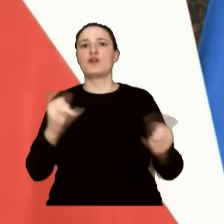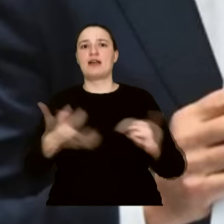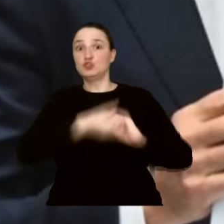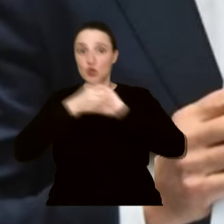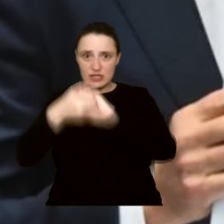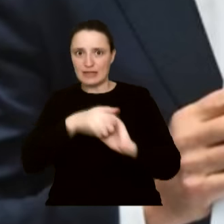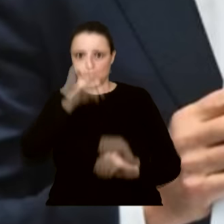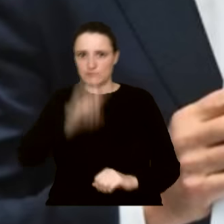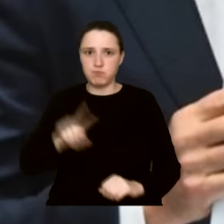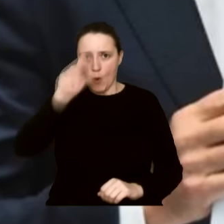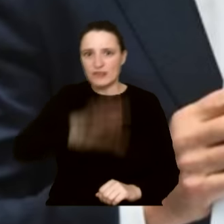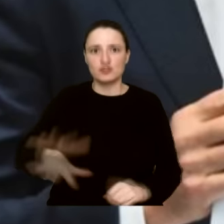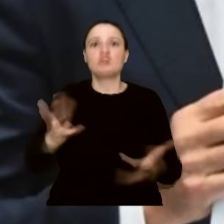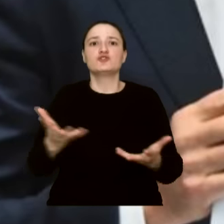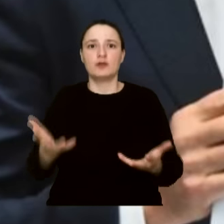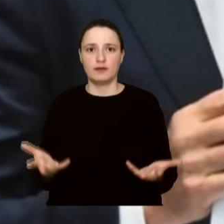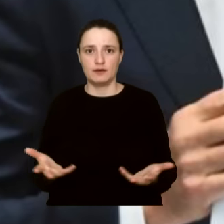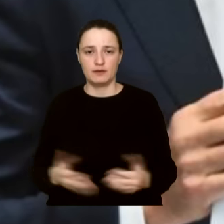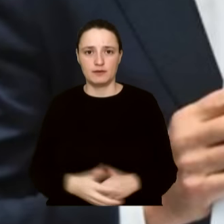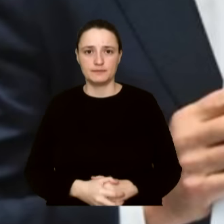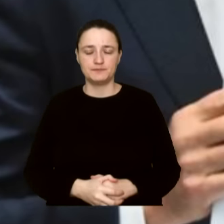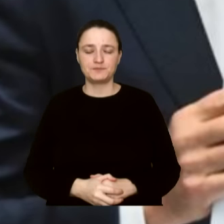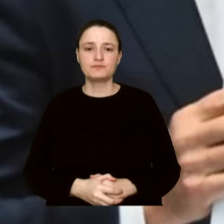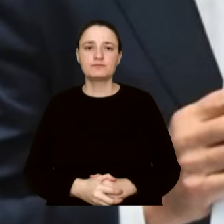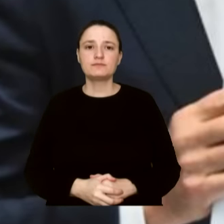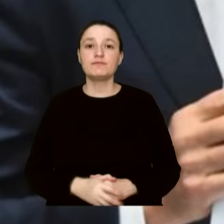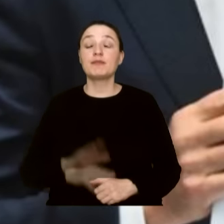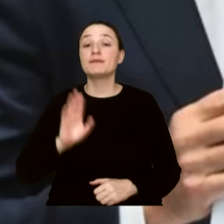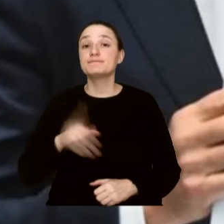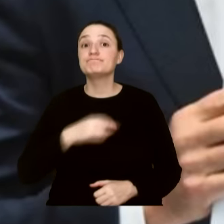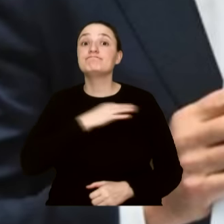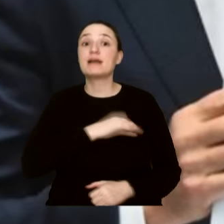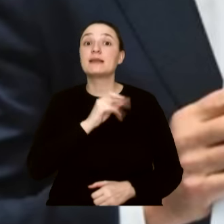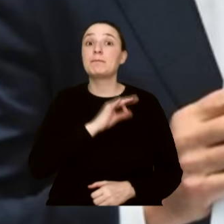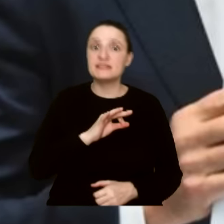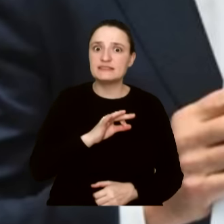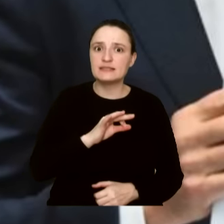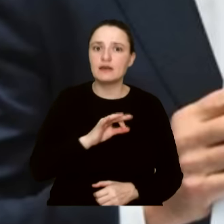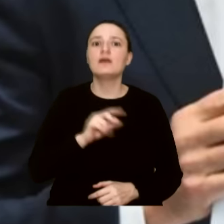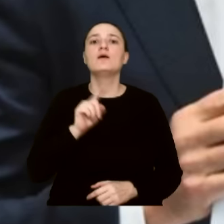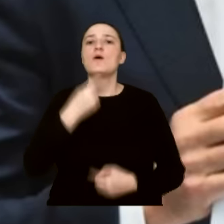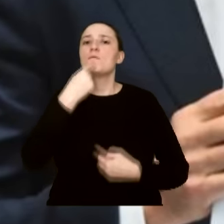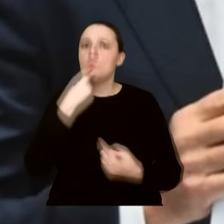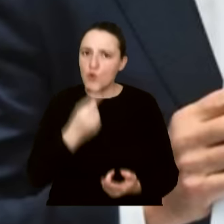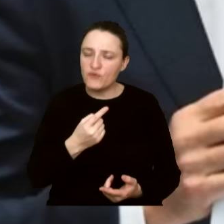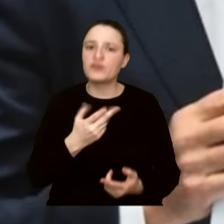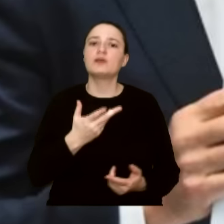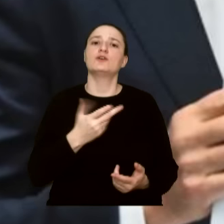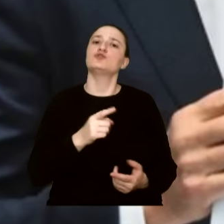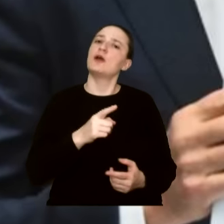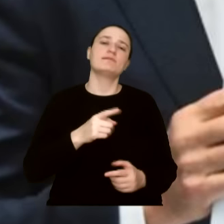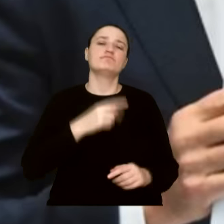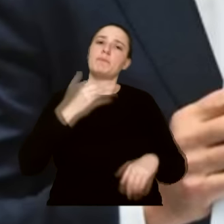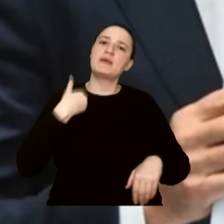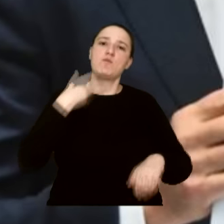społecznej. Mało tego, Prawo i Sprawiedliwość bije się w piersi i składa projekt ustawy, który ma